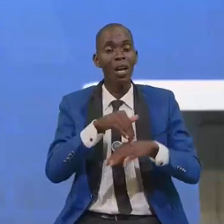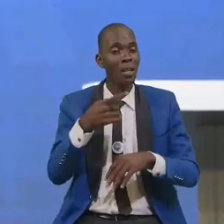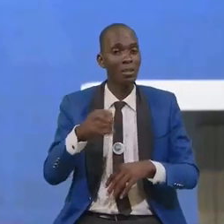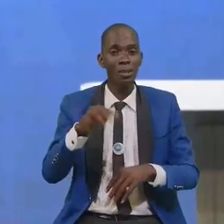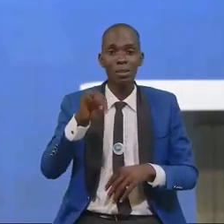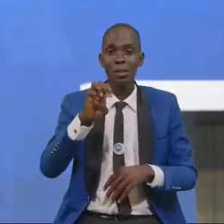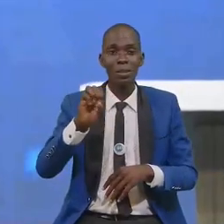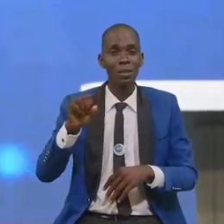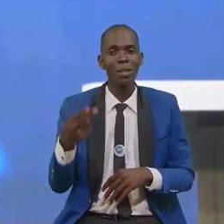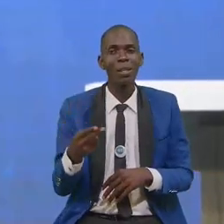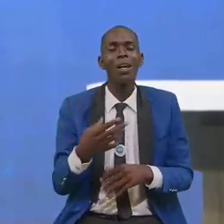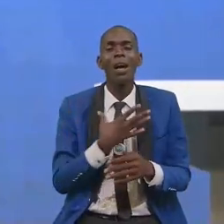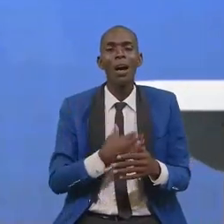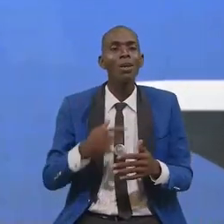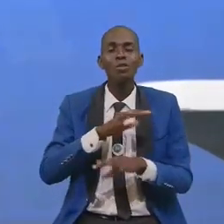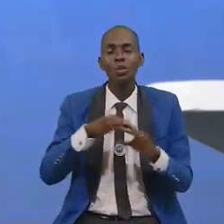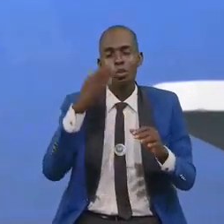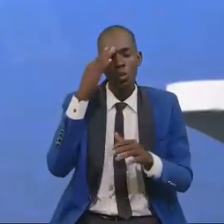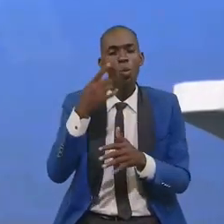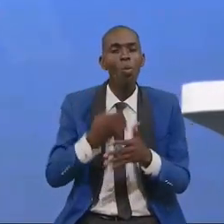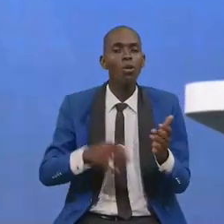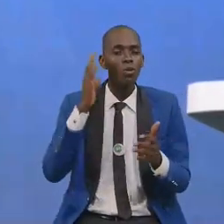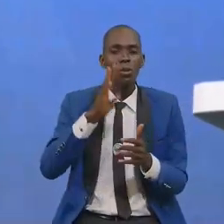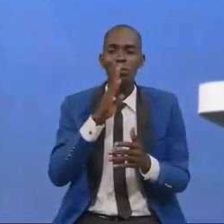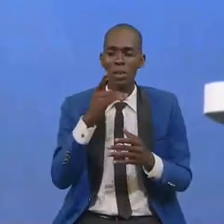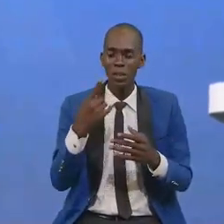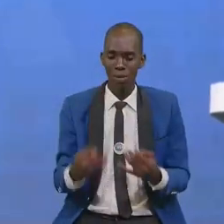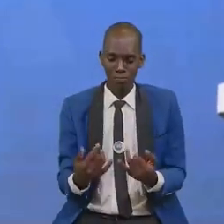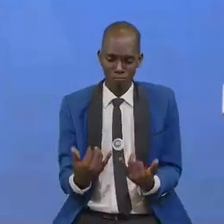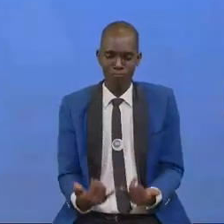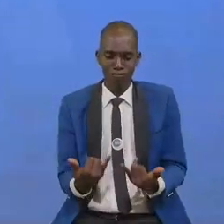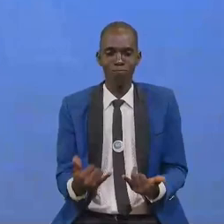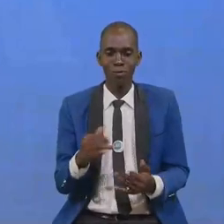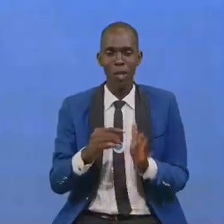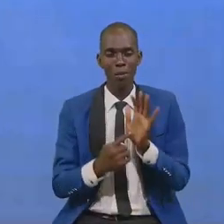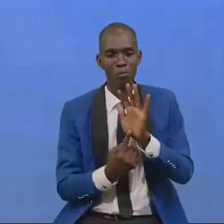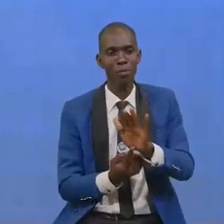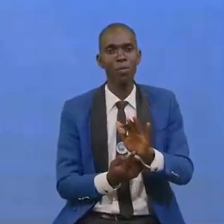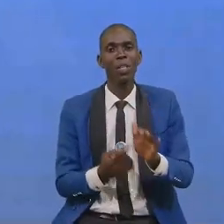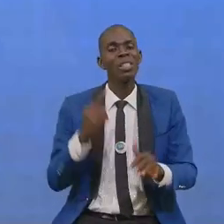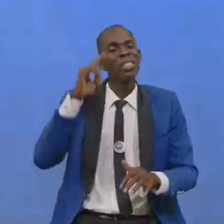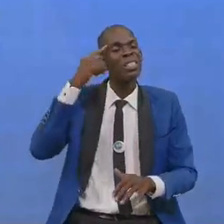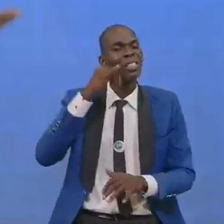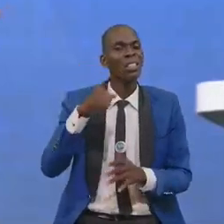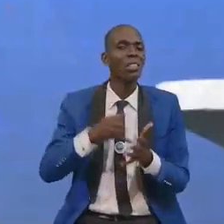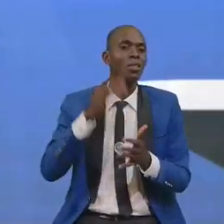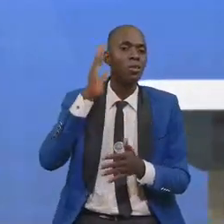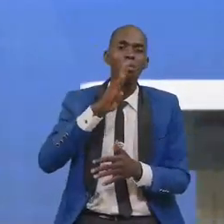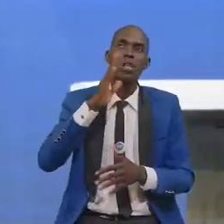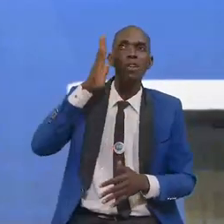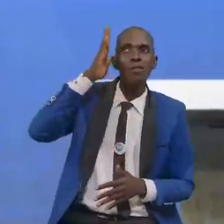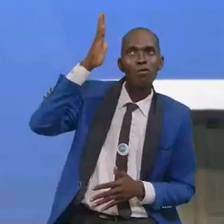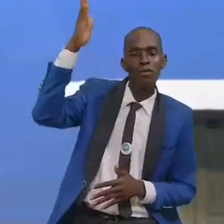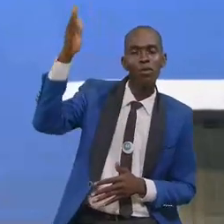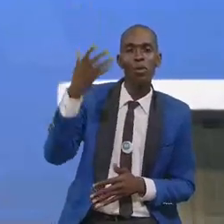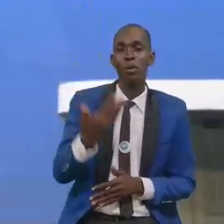ce qui doit être la réalisation présente elle pense que ce serait une révélation future elle